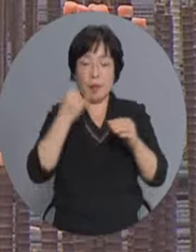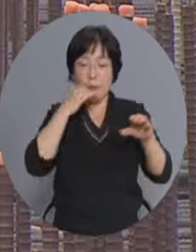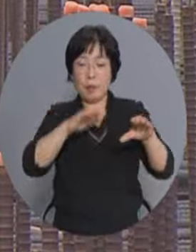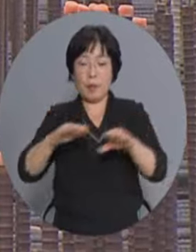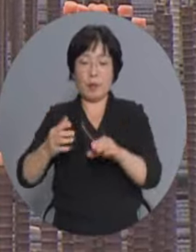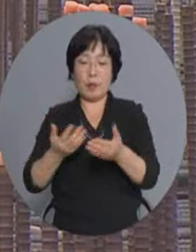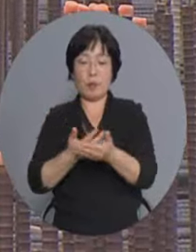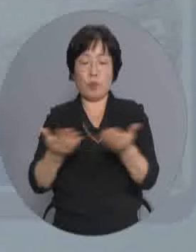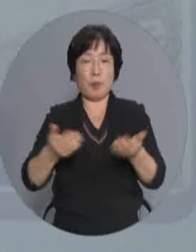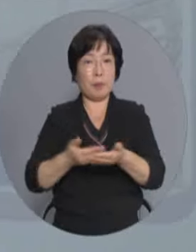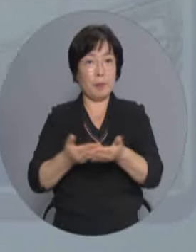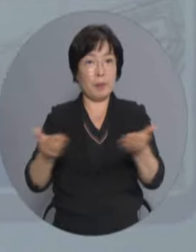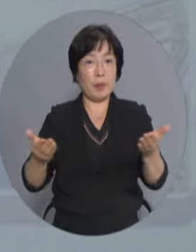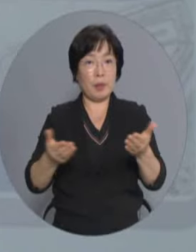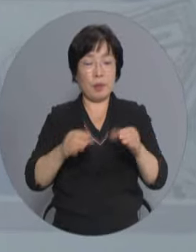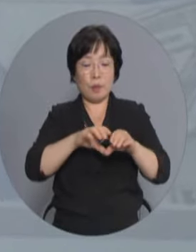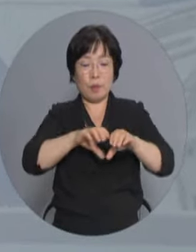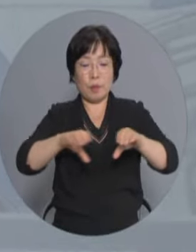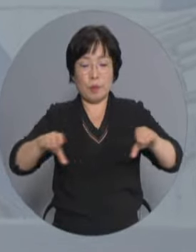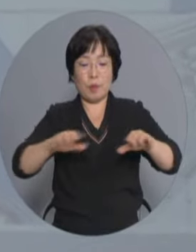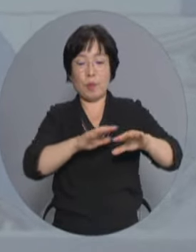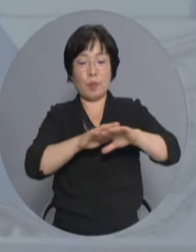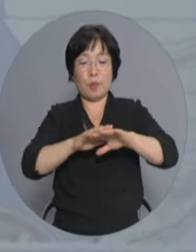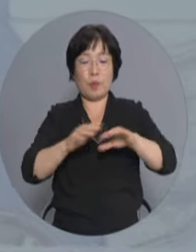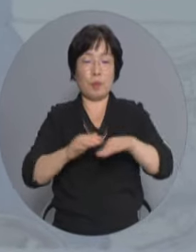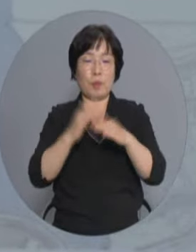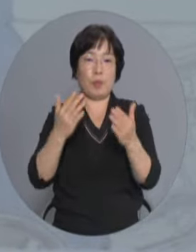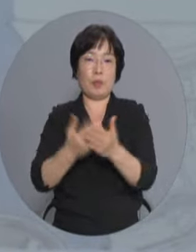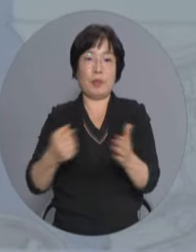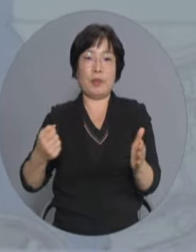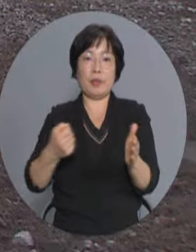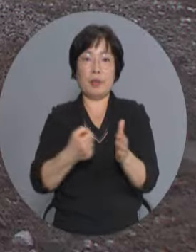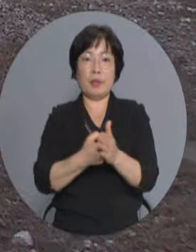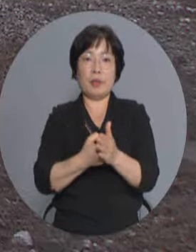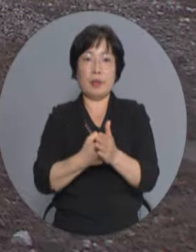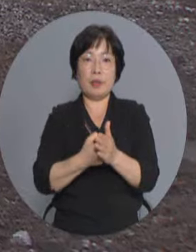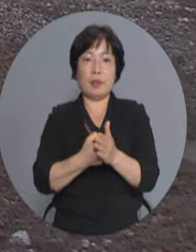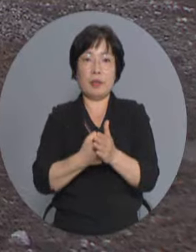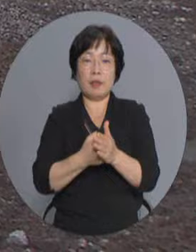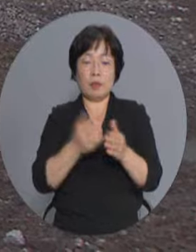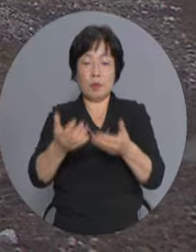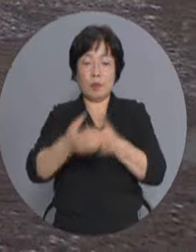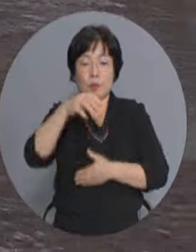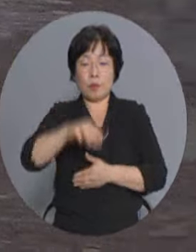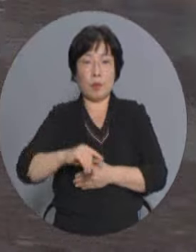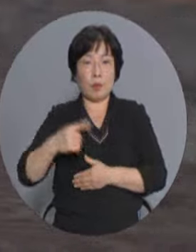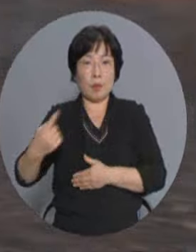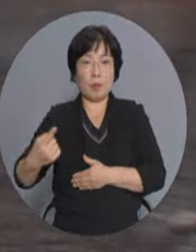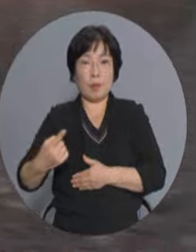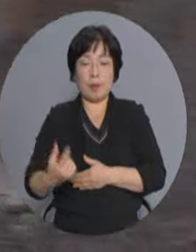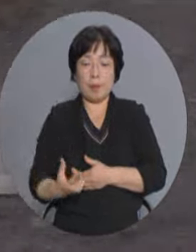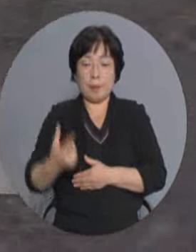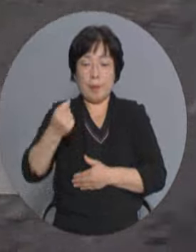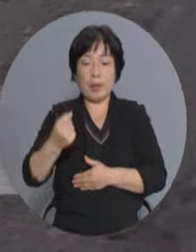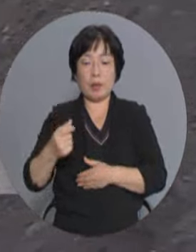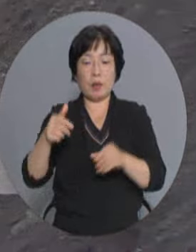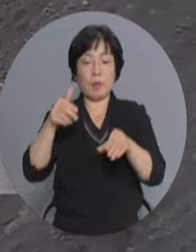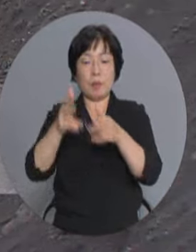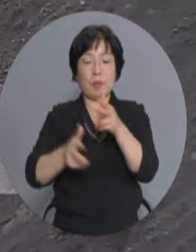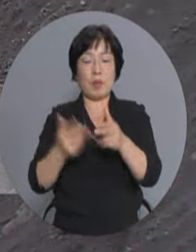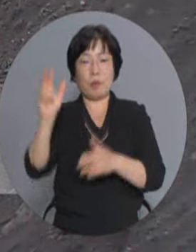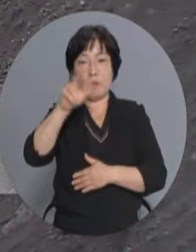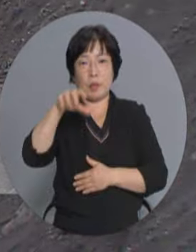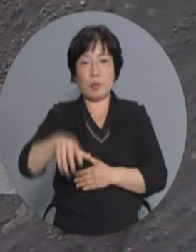육상으로 LNG 보낼 송출 주배관 노선도 결정했습니다 또 이곳 터미널 바로 옆에 곧바로 LNG 발전소가